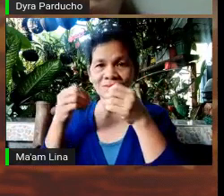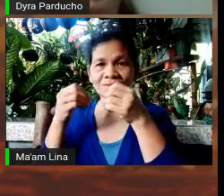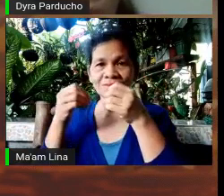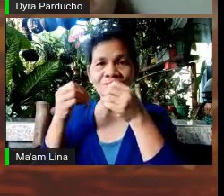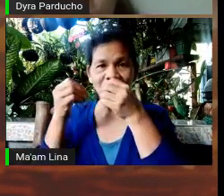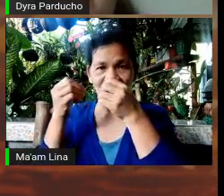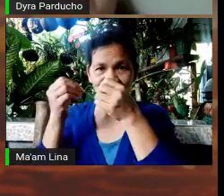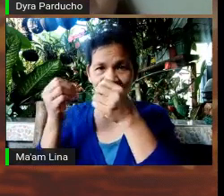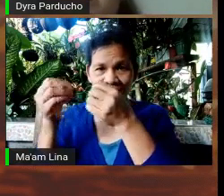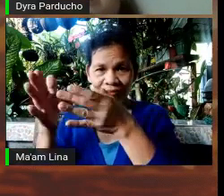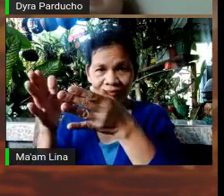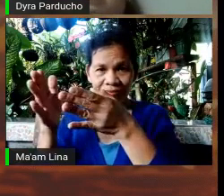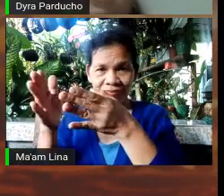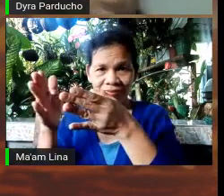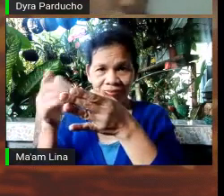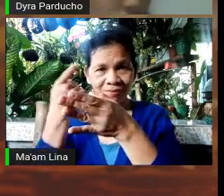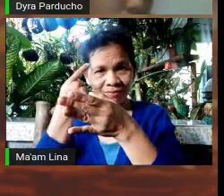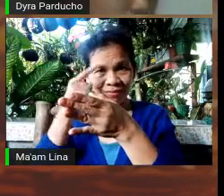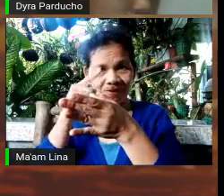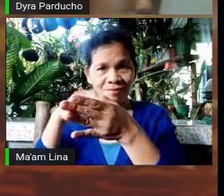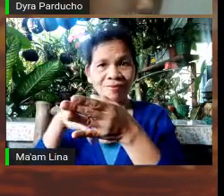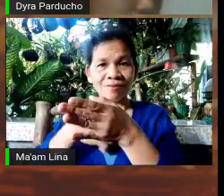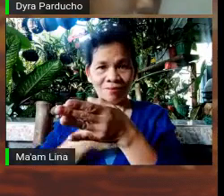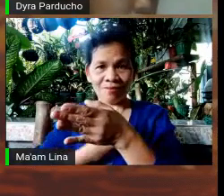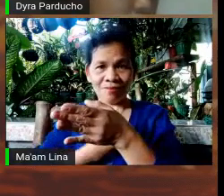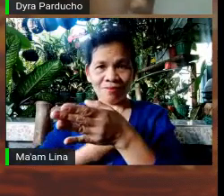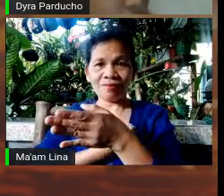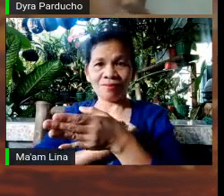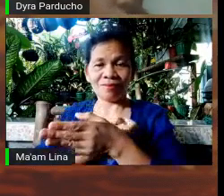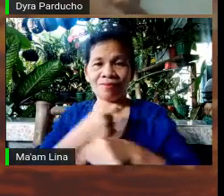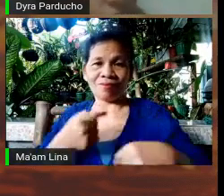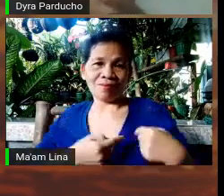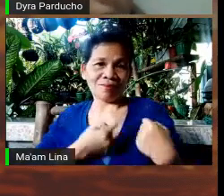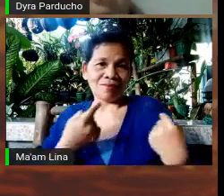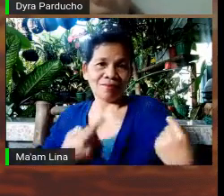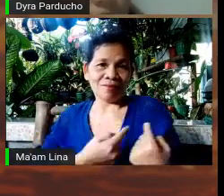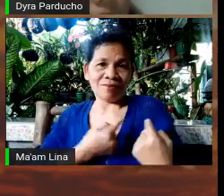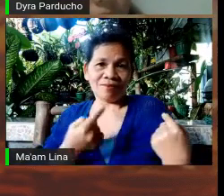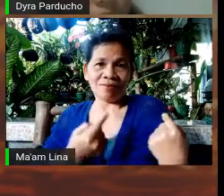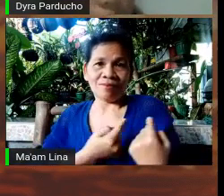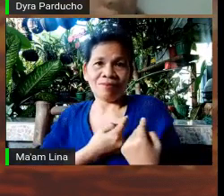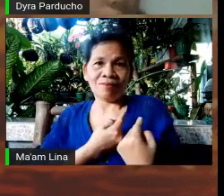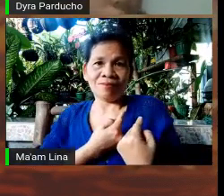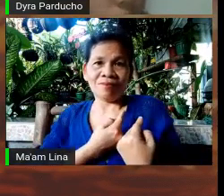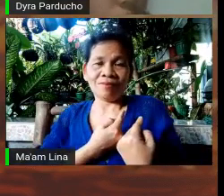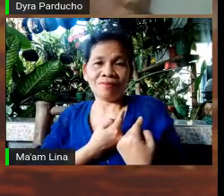inialay po para po sa atin po mga kasalanan. And